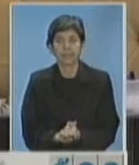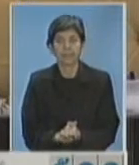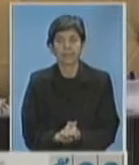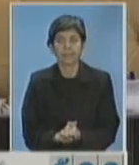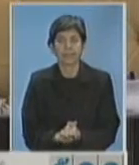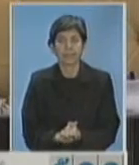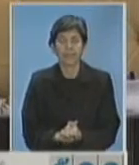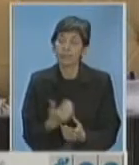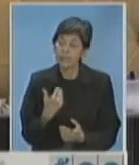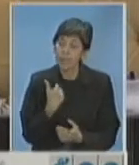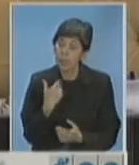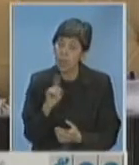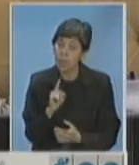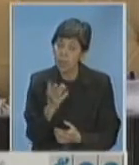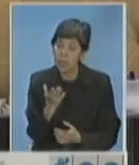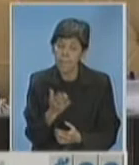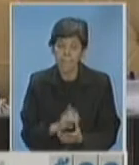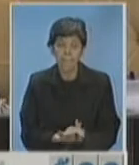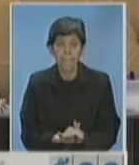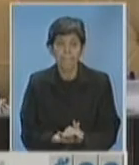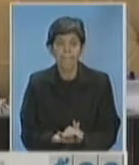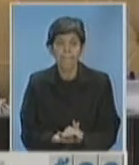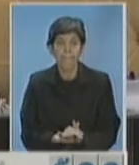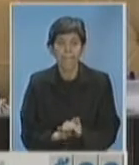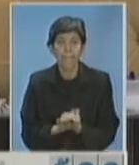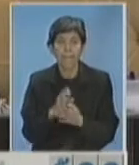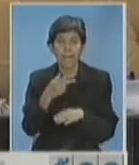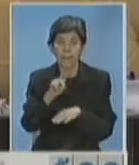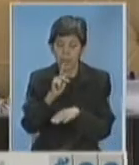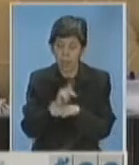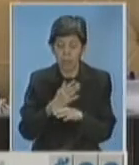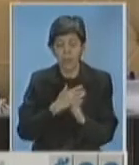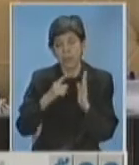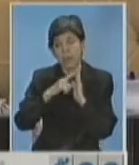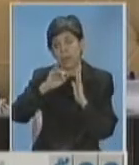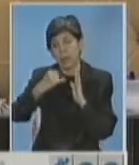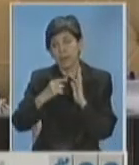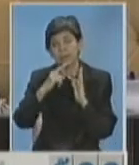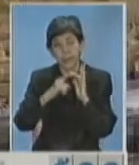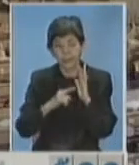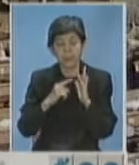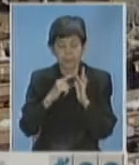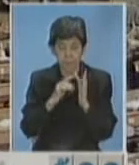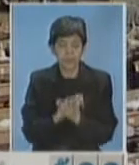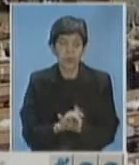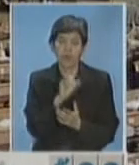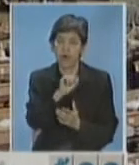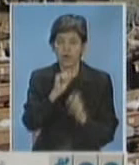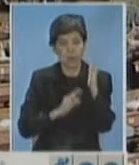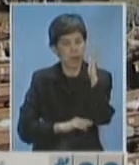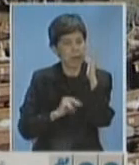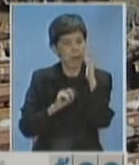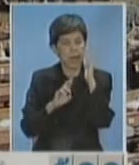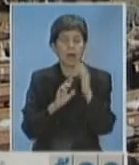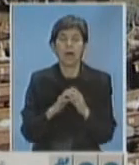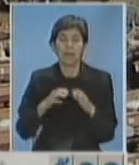ครับมีอะไรเจ็ดครับ ท่านประธานที่เคารพกับผมเจมิงโตตาหยงสมาชิกสภาผู้แทนราษฎรจังหวัดนราธิวาสพรรค